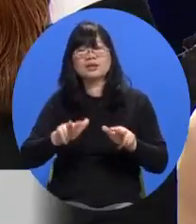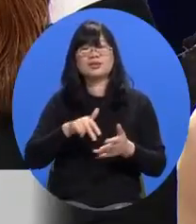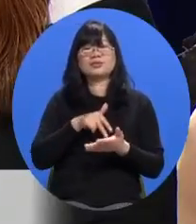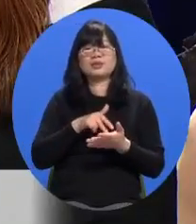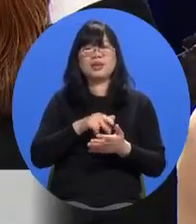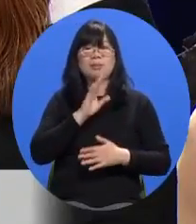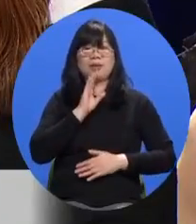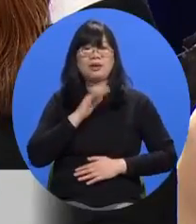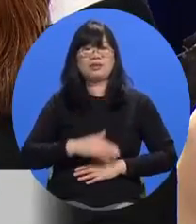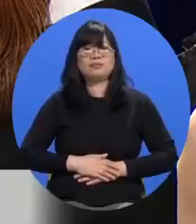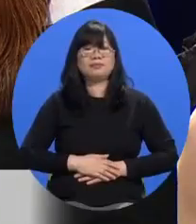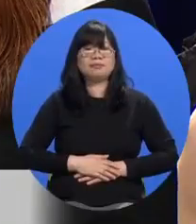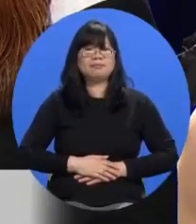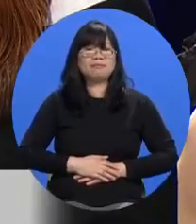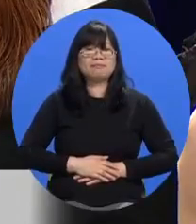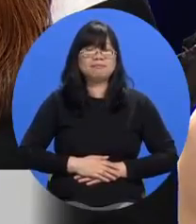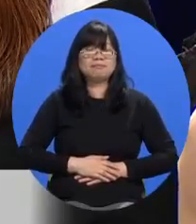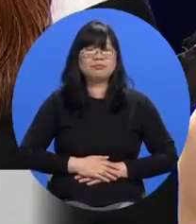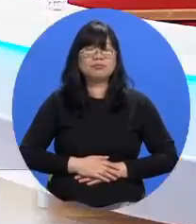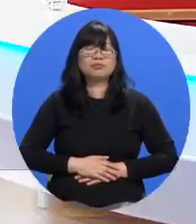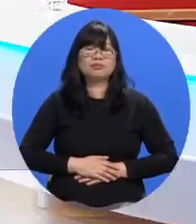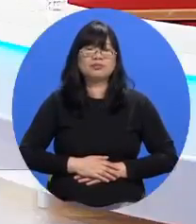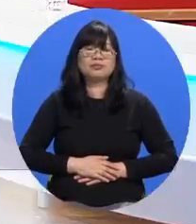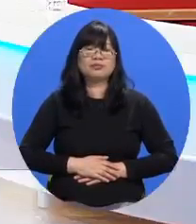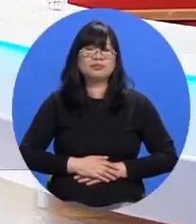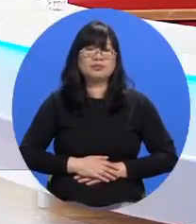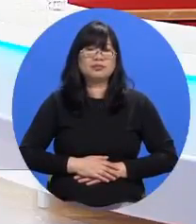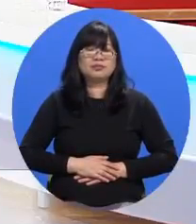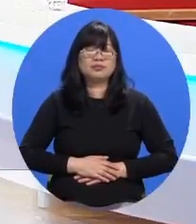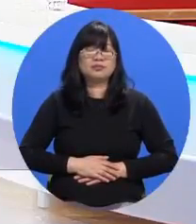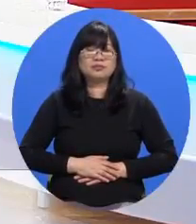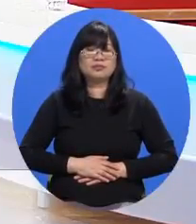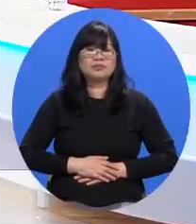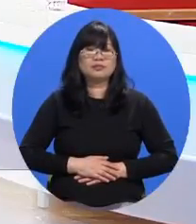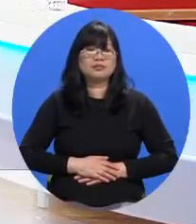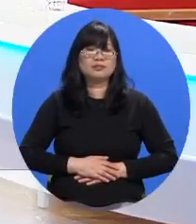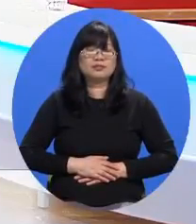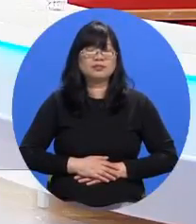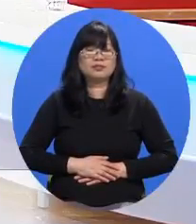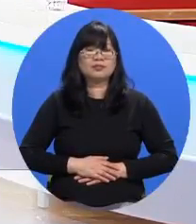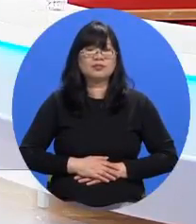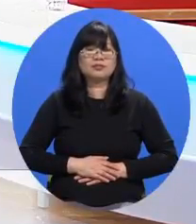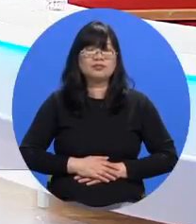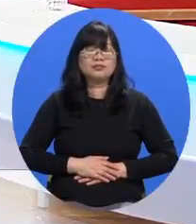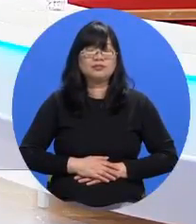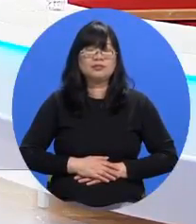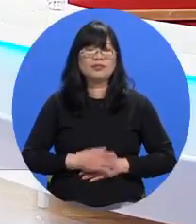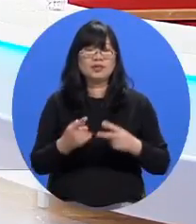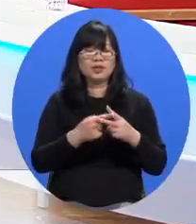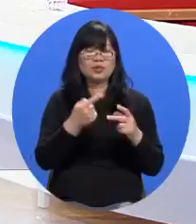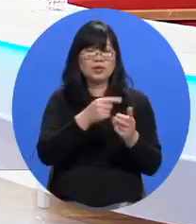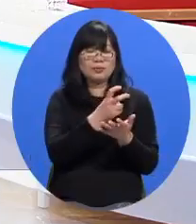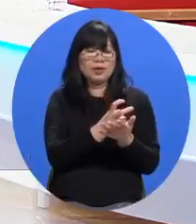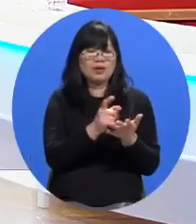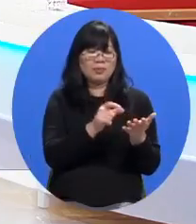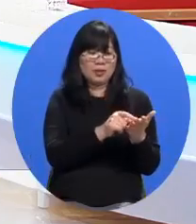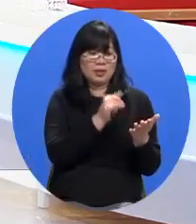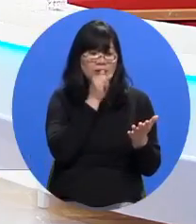생각하고 네. 있습니다. 네, 우리 박정현 선생님. 예, 그 초중등 교육법에 명시되어 있는